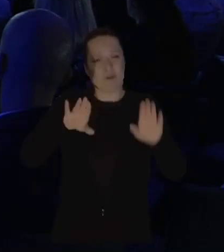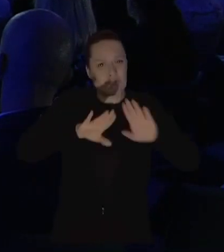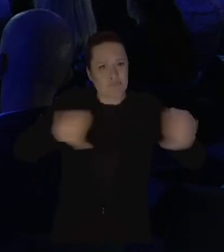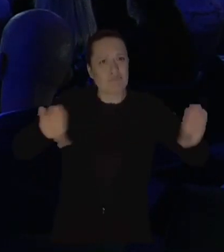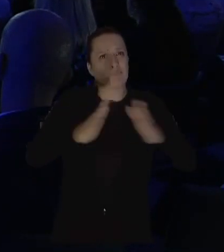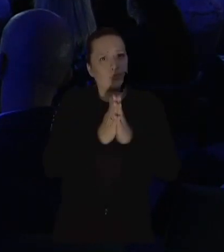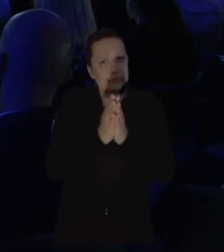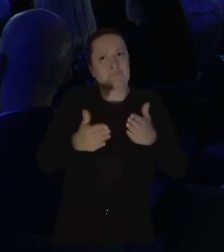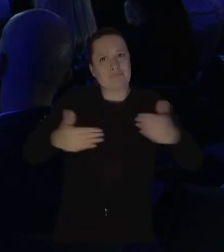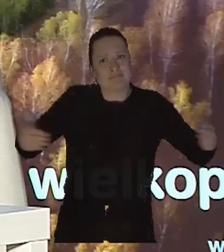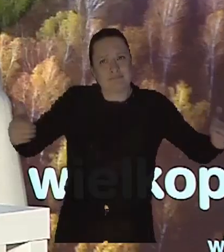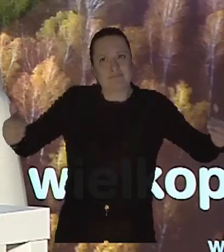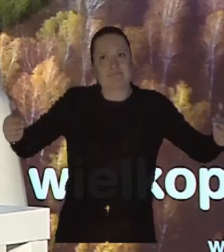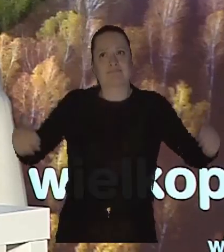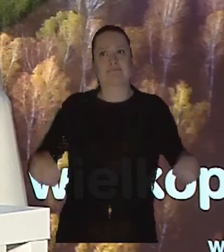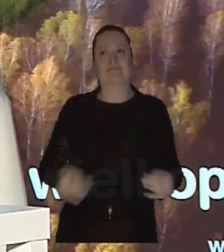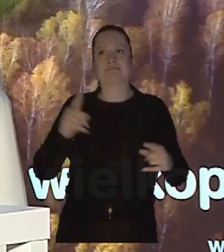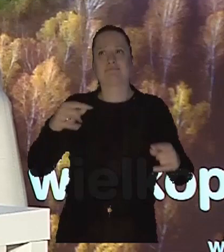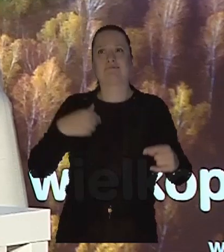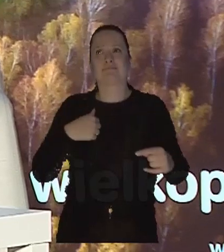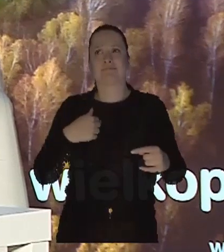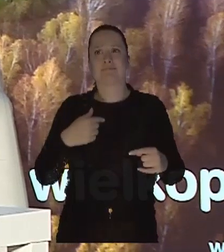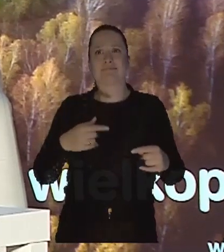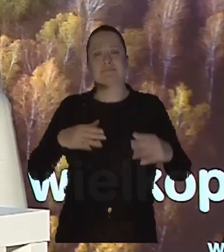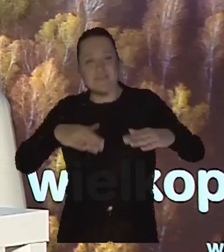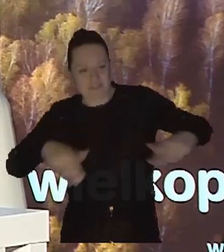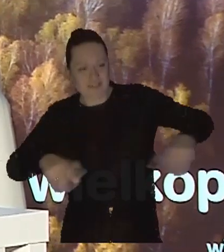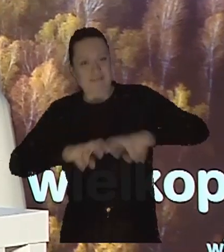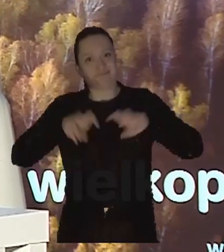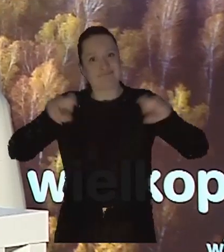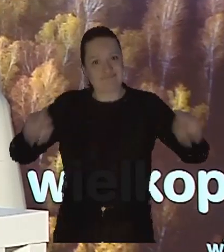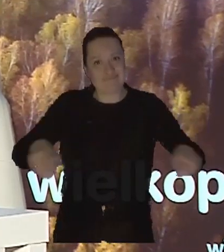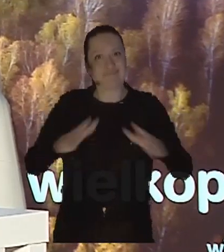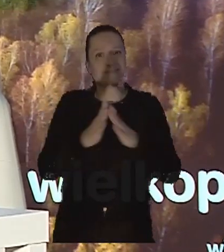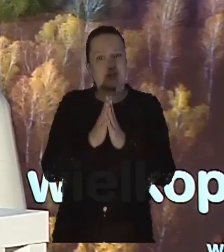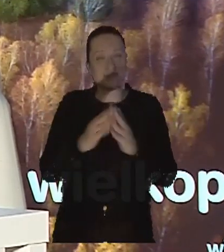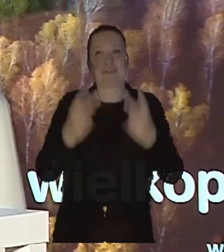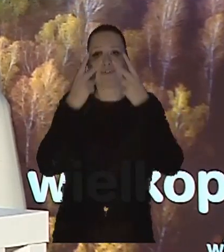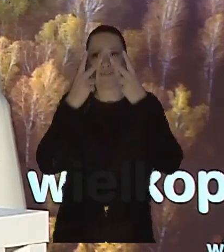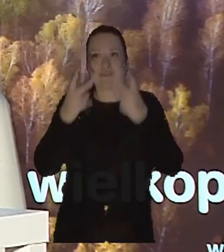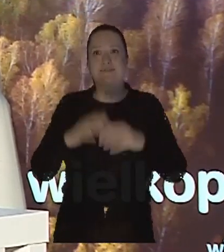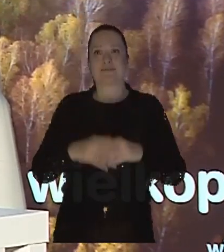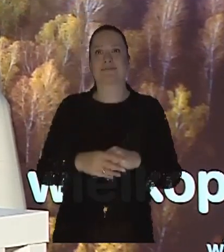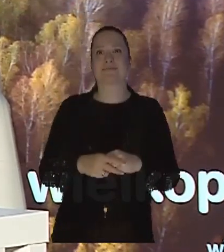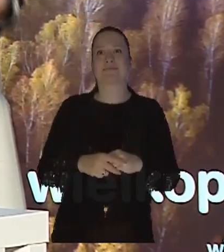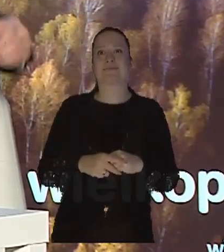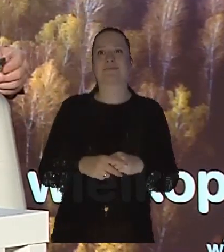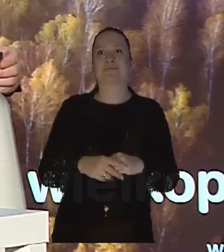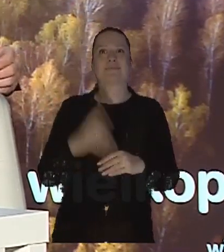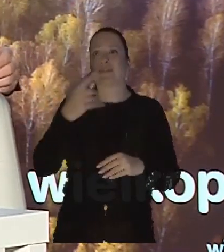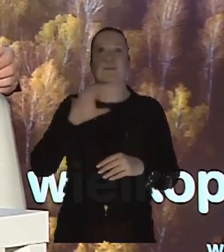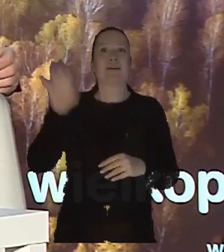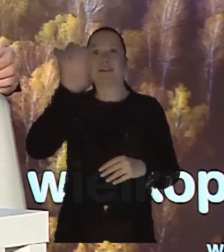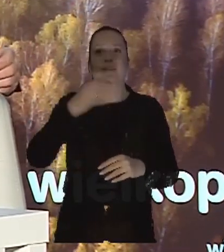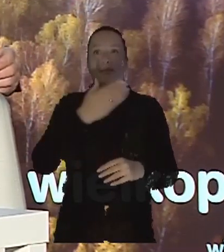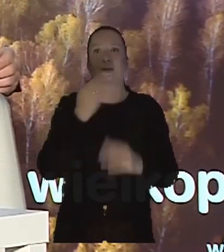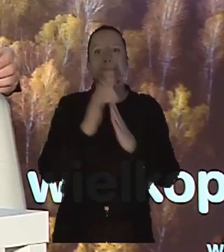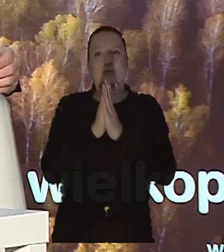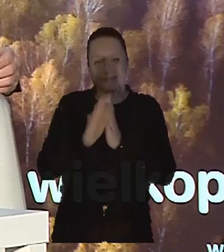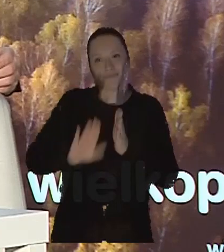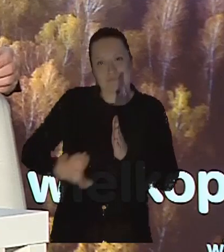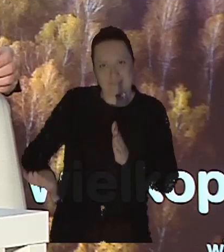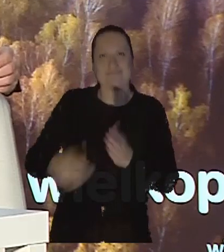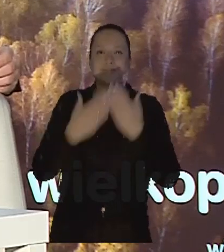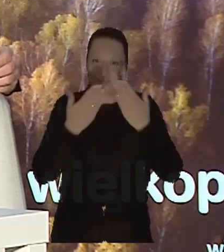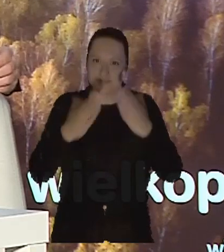siedzące, jakbyście mogli dopingować, jednak zejść z sali, ponieważ też nie ma dobrego widoku na ekran, dobra, także dziękuję